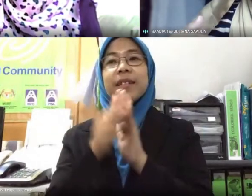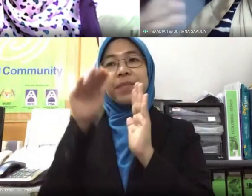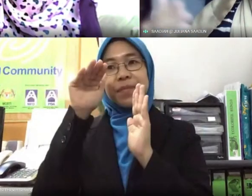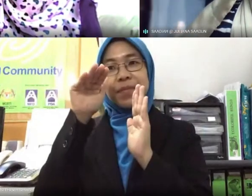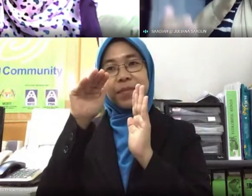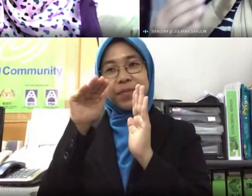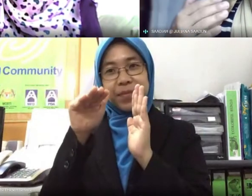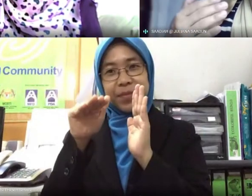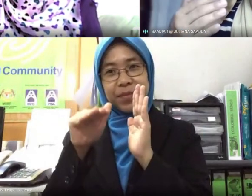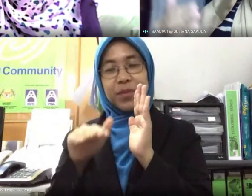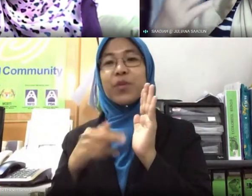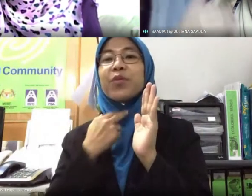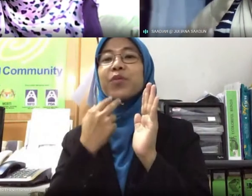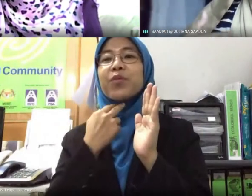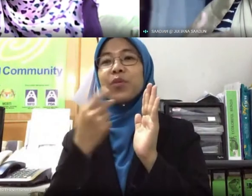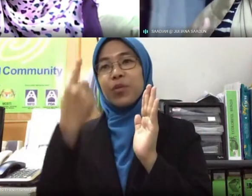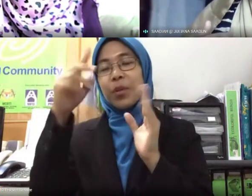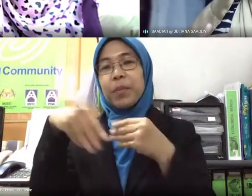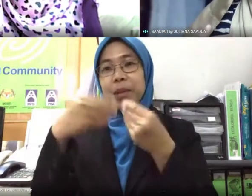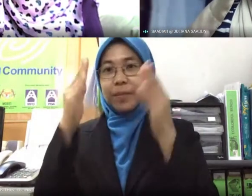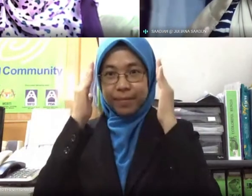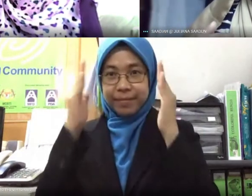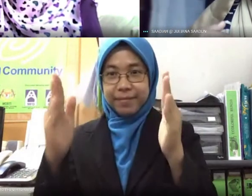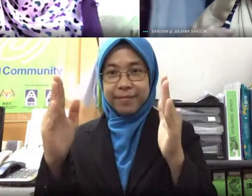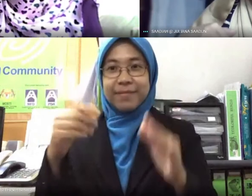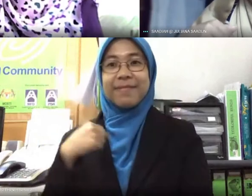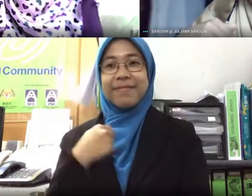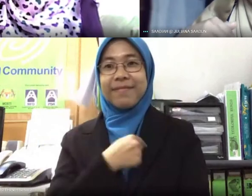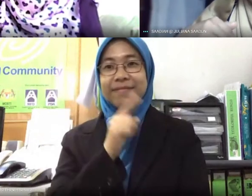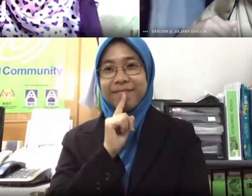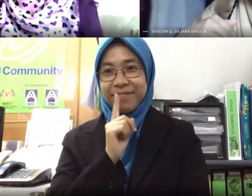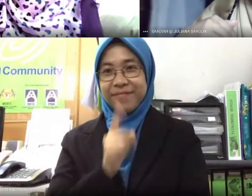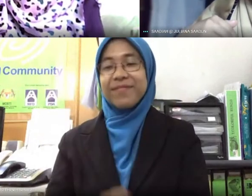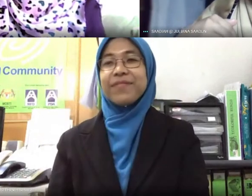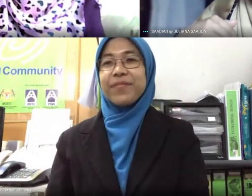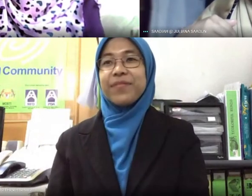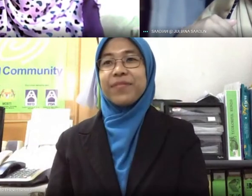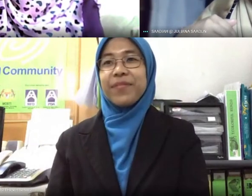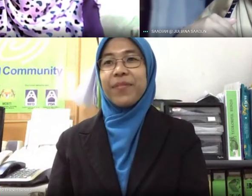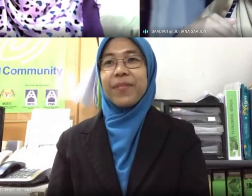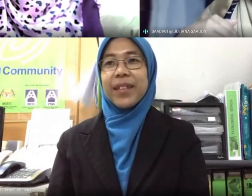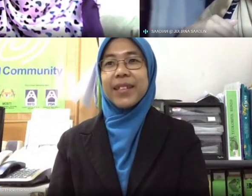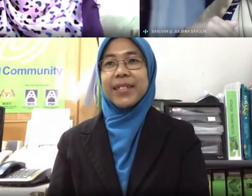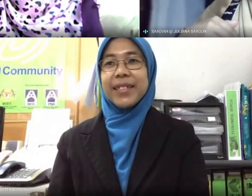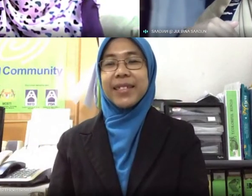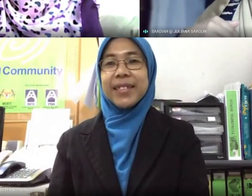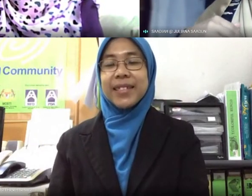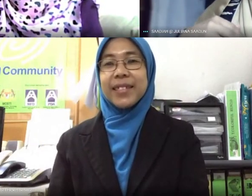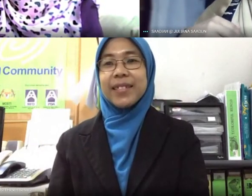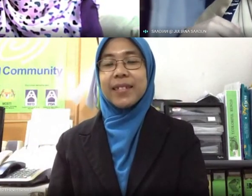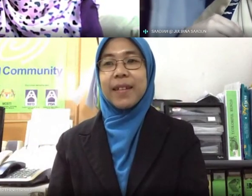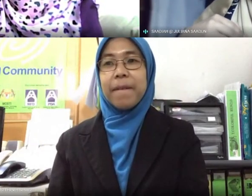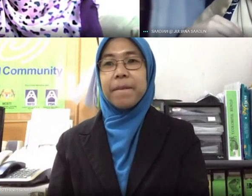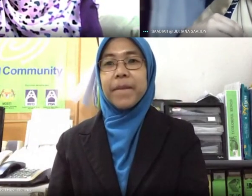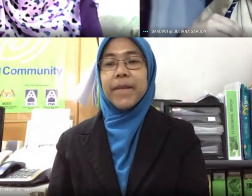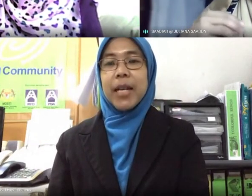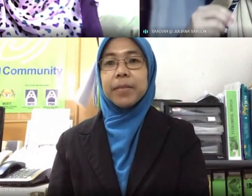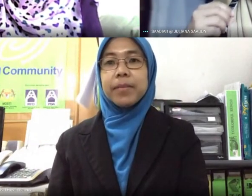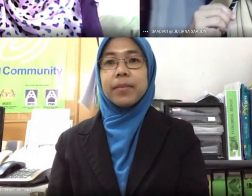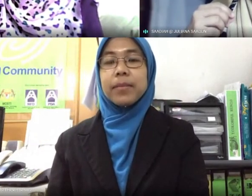Mellow down orang lain supaya memberi perhatian kepada kita, betul? Ya, betul. Pandai Puan Ju, betul. Oh,